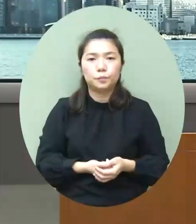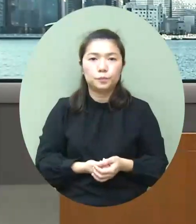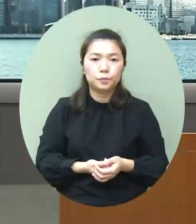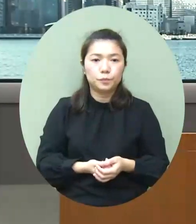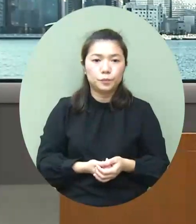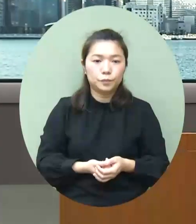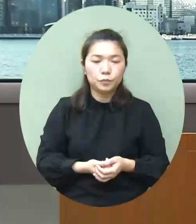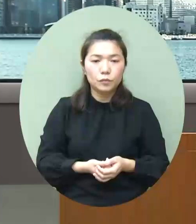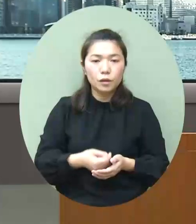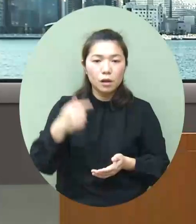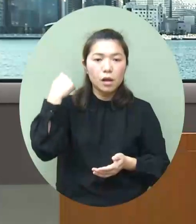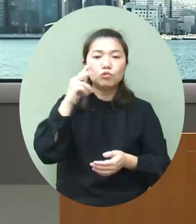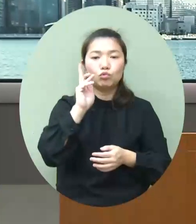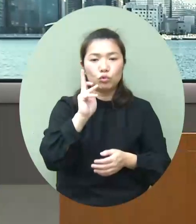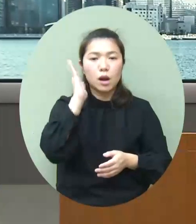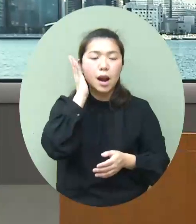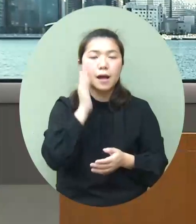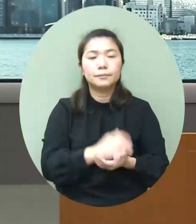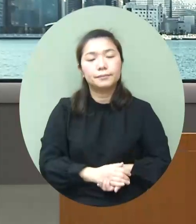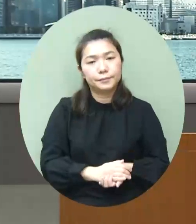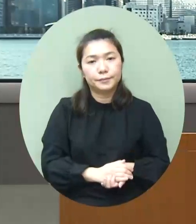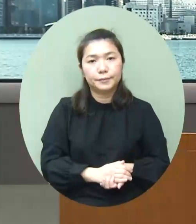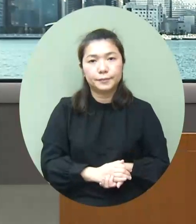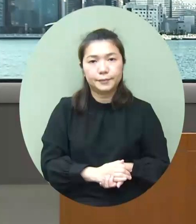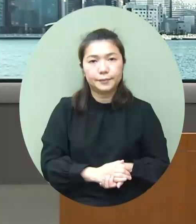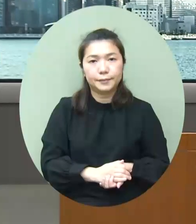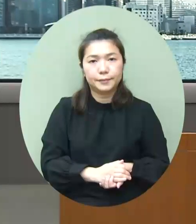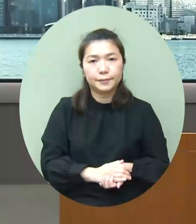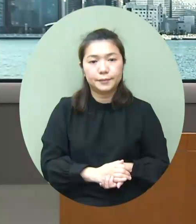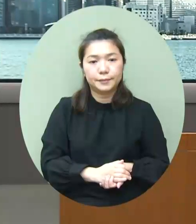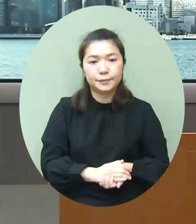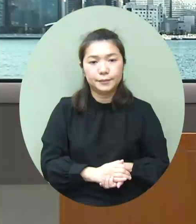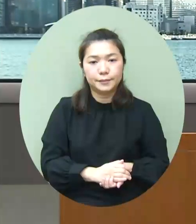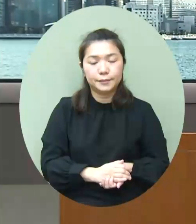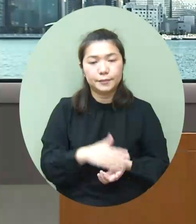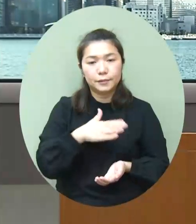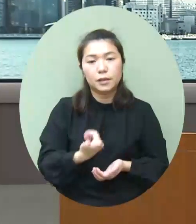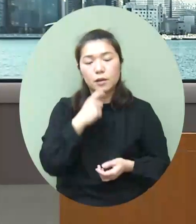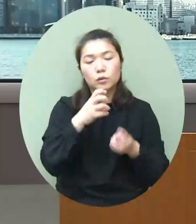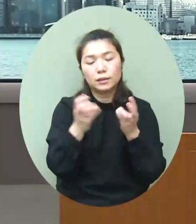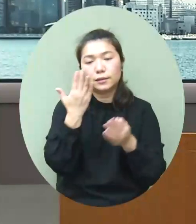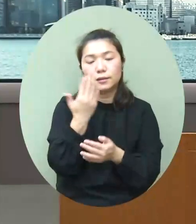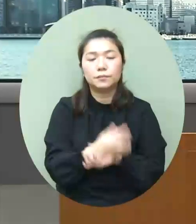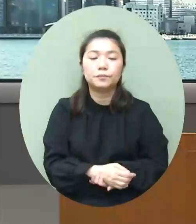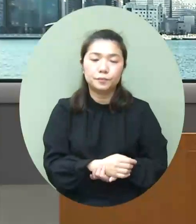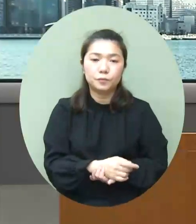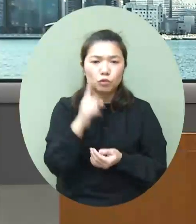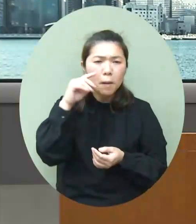了也会用在合适的病人身上。第二条问题，有